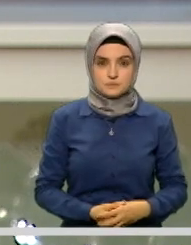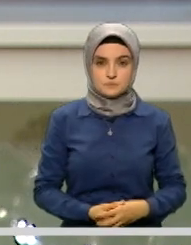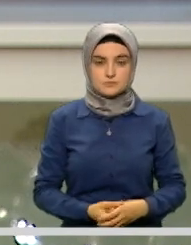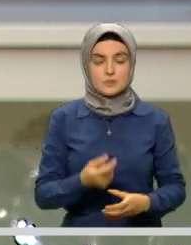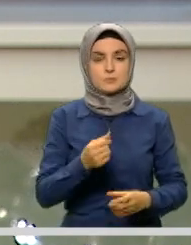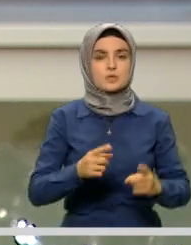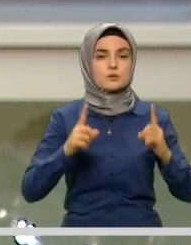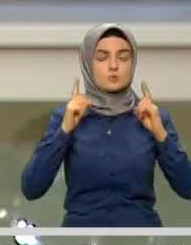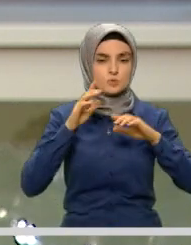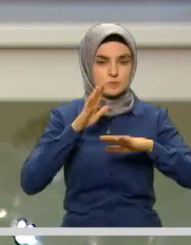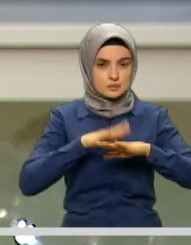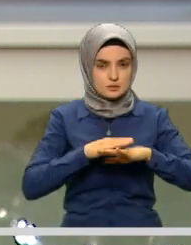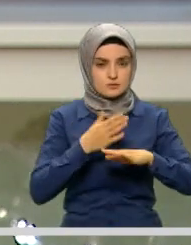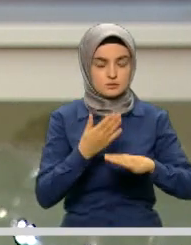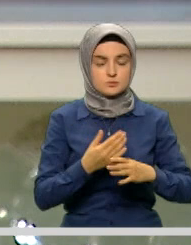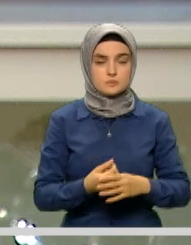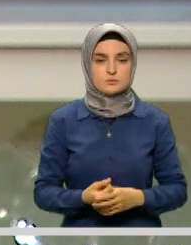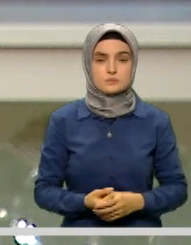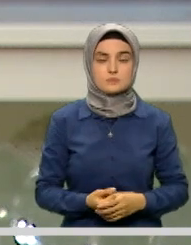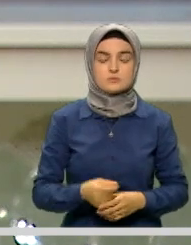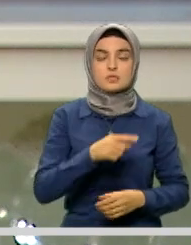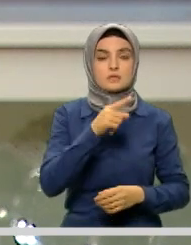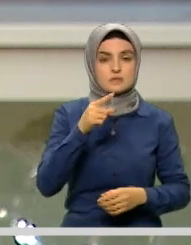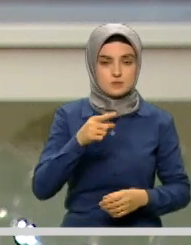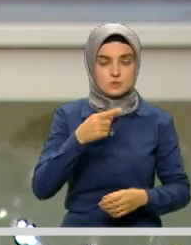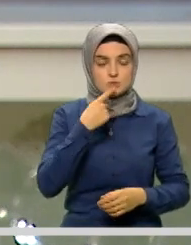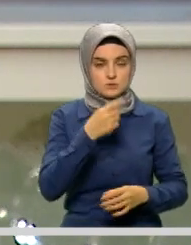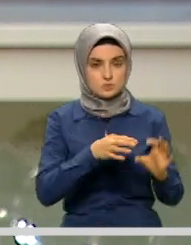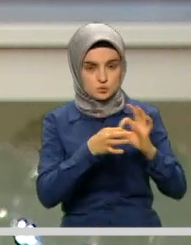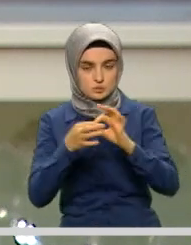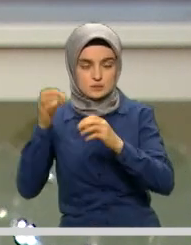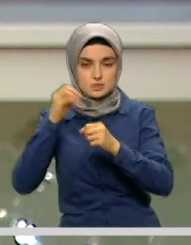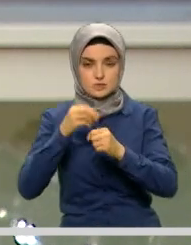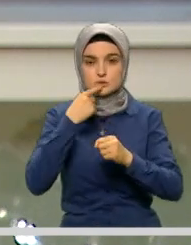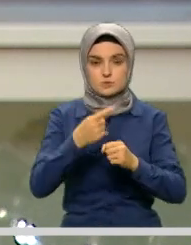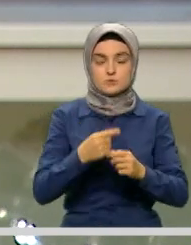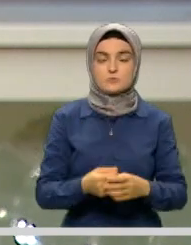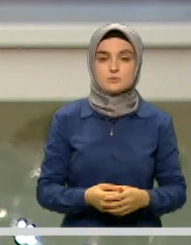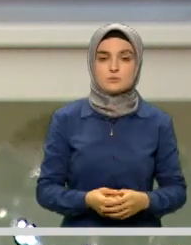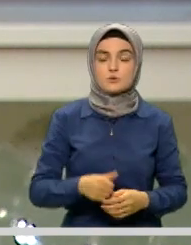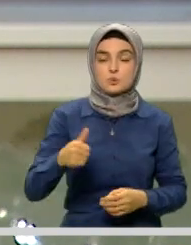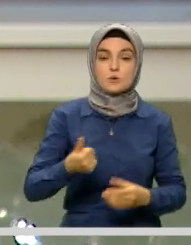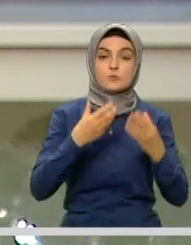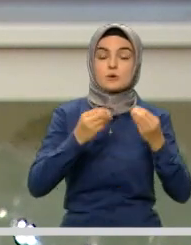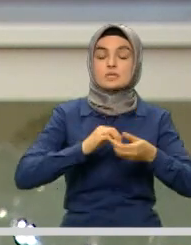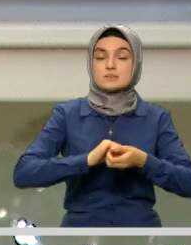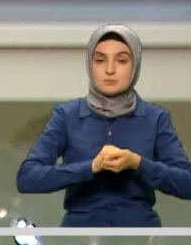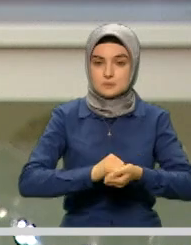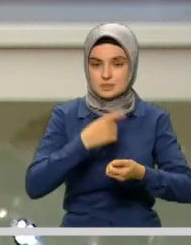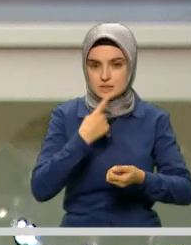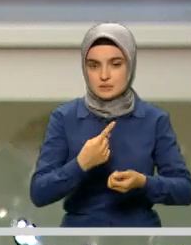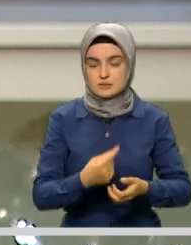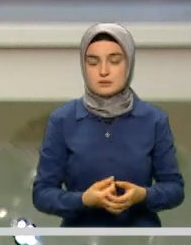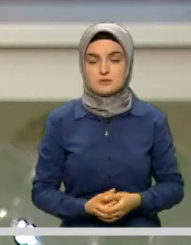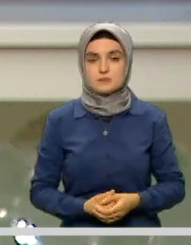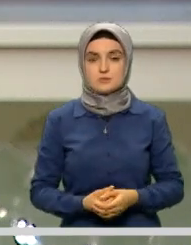tövbe yapış şeklimiz ya da daha doğrusu mesela siz başta cümleleriniz arasında geçirdiniz. Aslı olan dediğiniz samimiyettir. Samimi bir